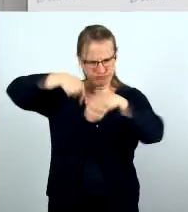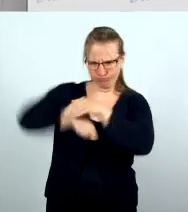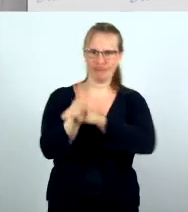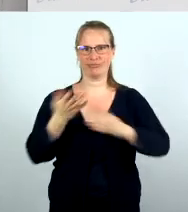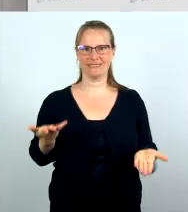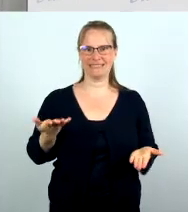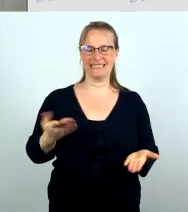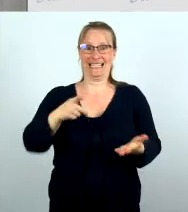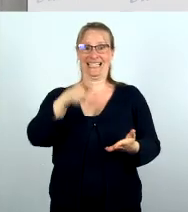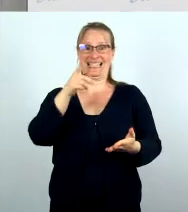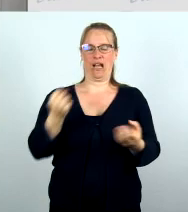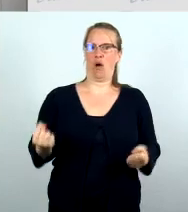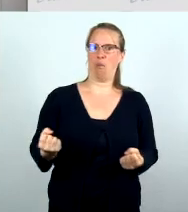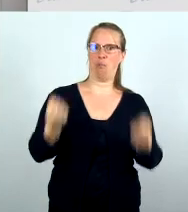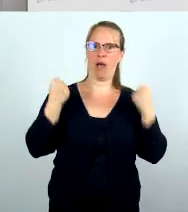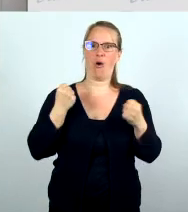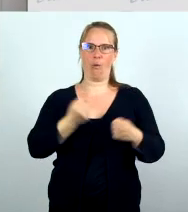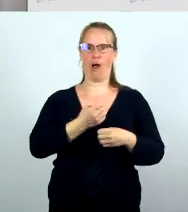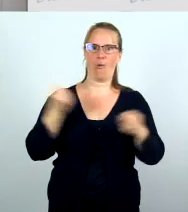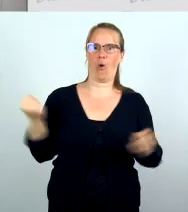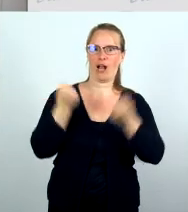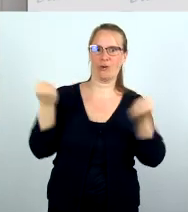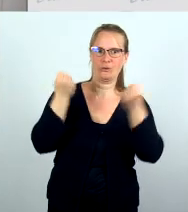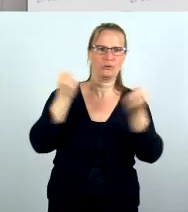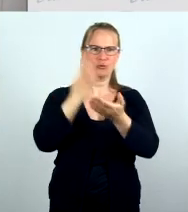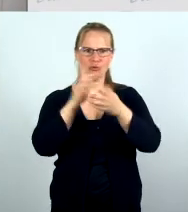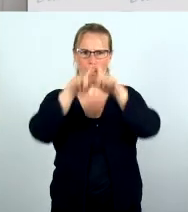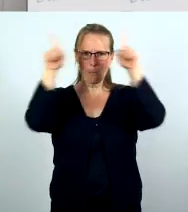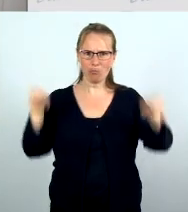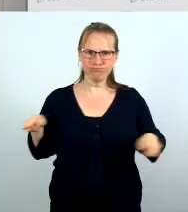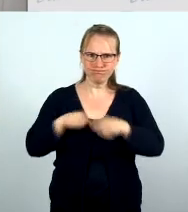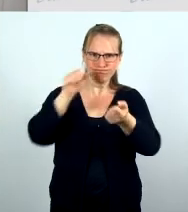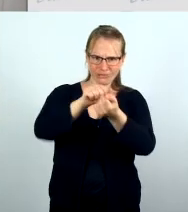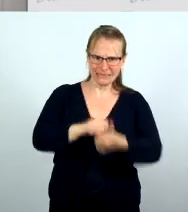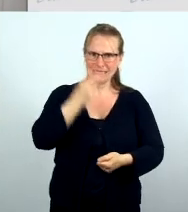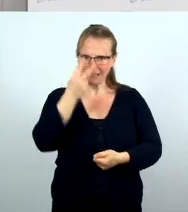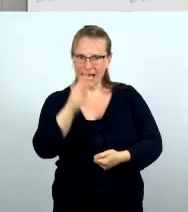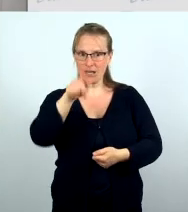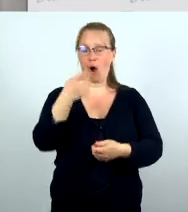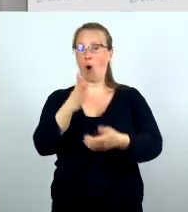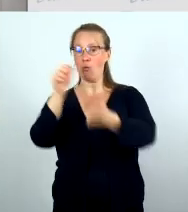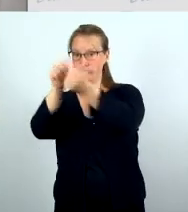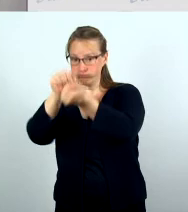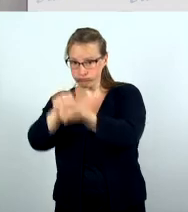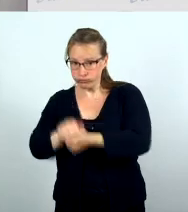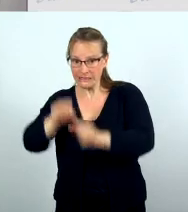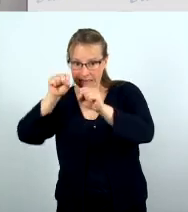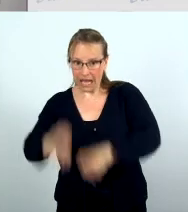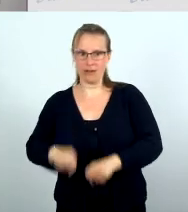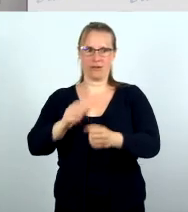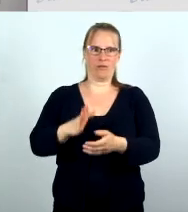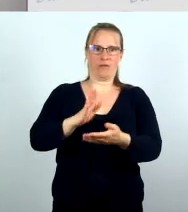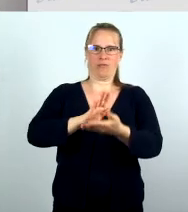euer Power-Workout wartet. Vielleicht seht ihr das hier schon auf dem kleinen Blatt. Das wird euch nochmal zur Verfügung gestellt, dass ihr das eben nochmal vor der Nase habt.